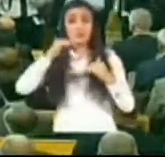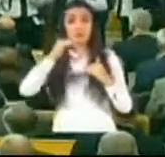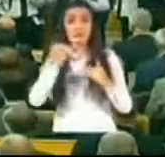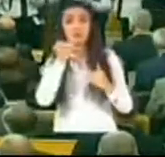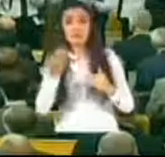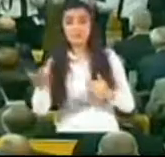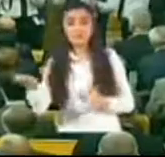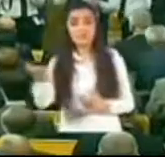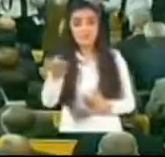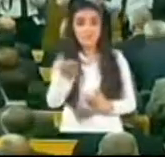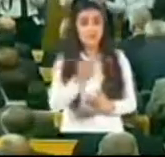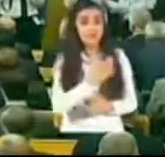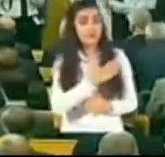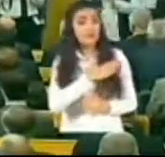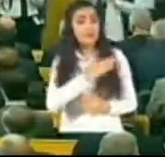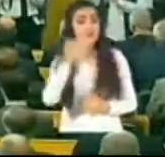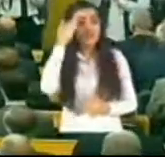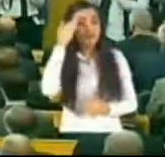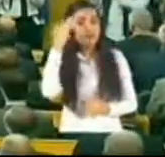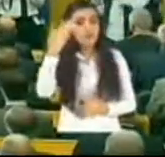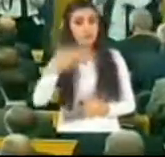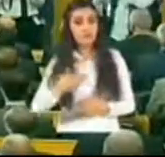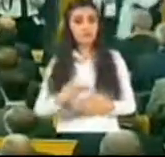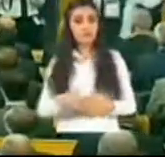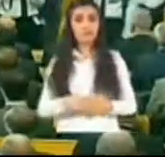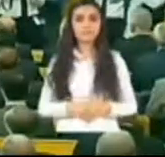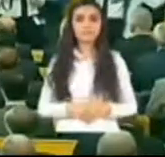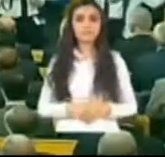heyetinizi hürmetle selamlıyorum.